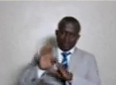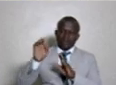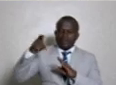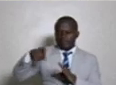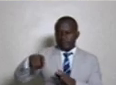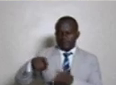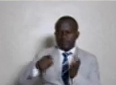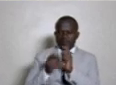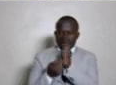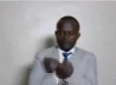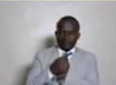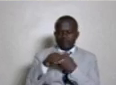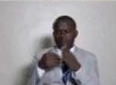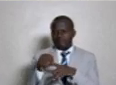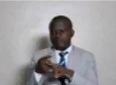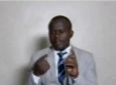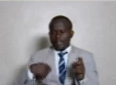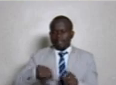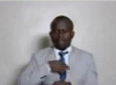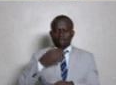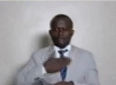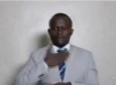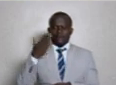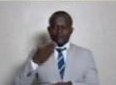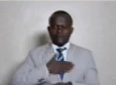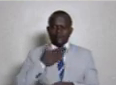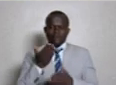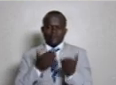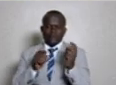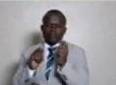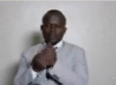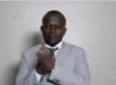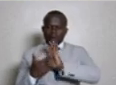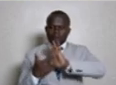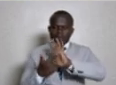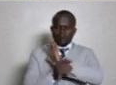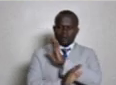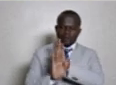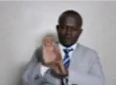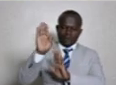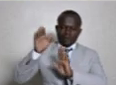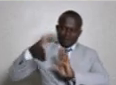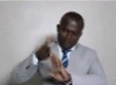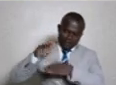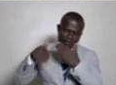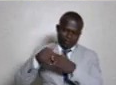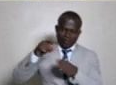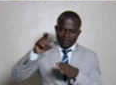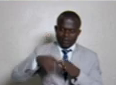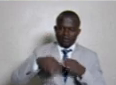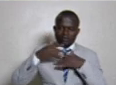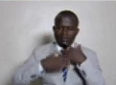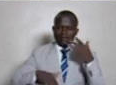gikeneye n'impinduka zitandukanye. Twe twakwishimira ko izi mpinduka zigaragaza ko igihugu kiri mu gutera imbere kiri ku muvuduko gikeneye n'amaraso